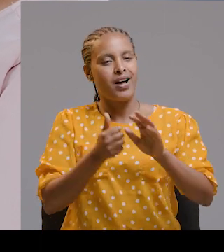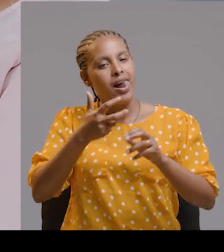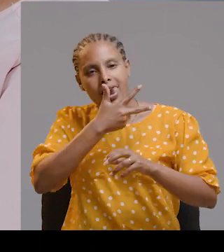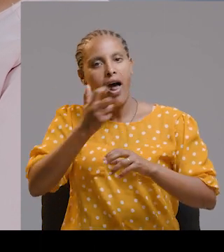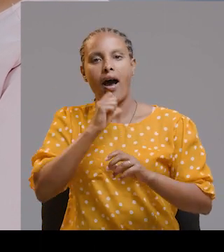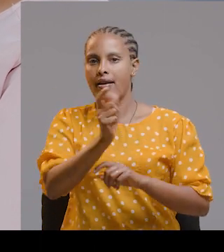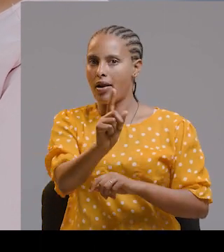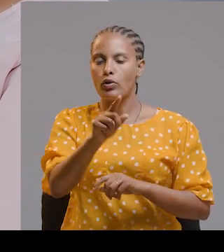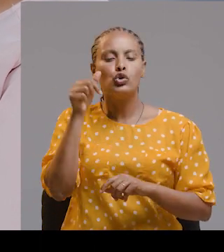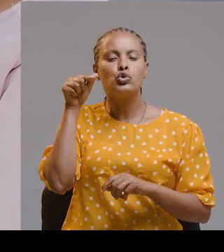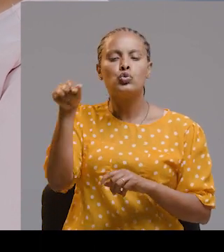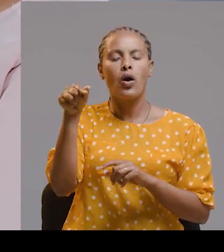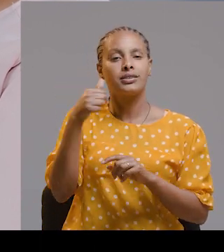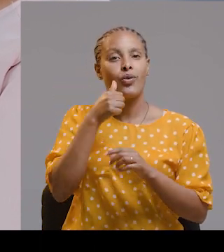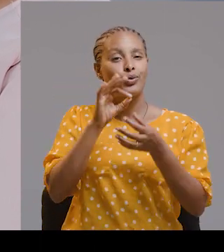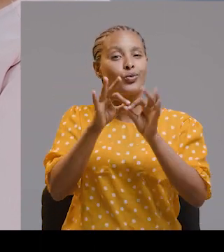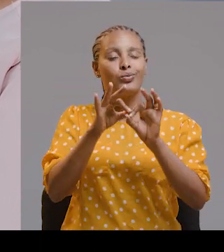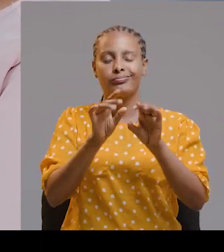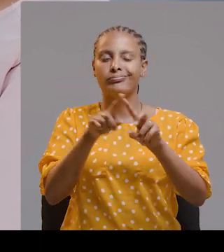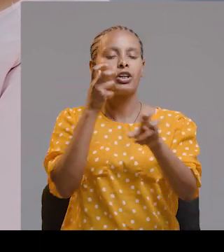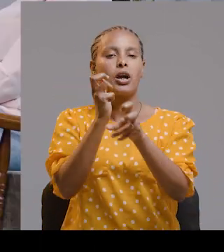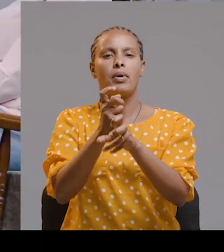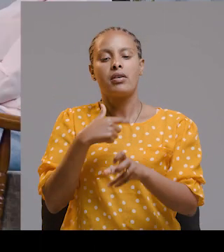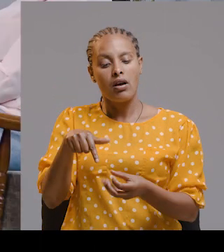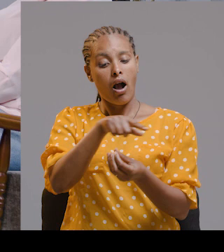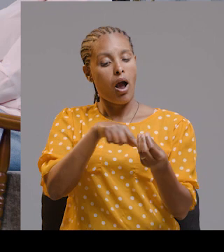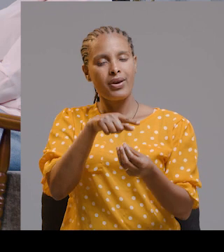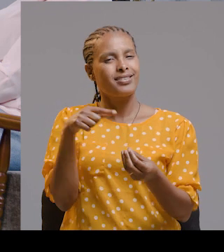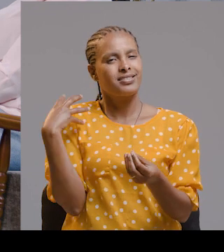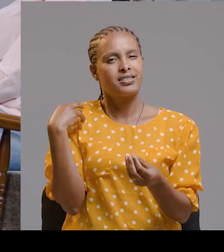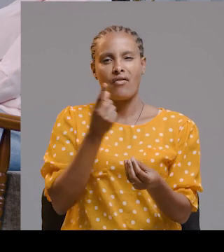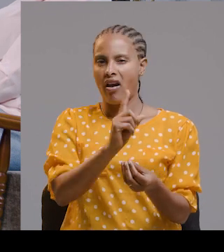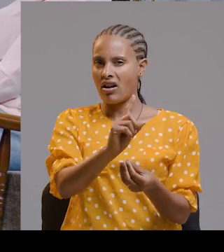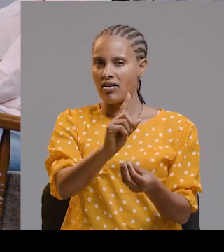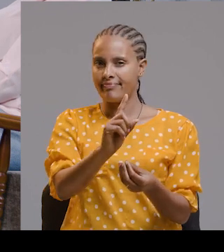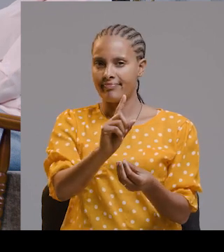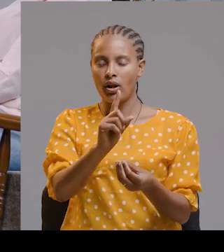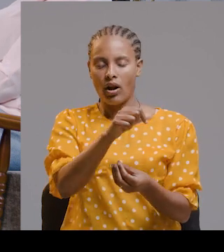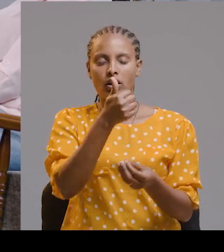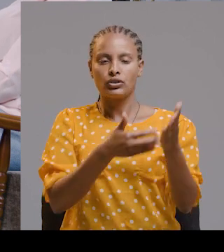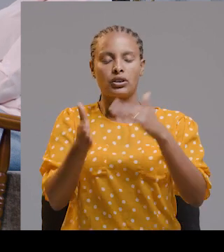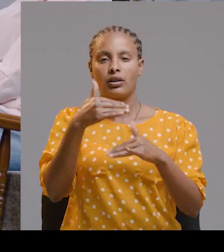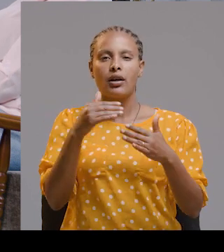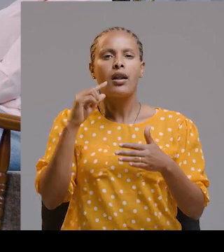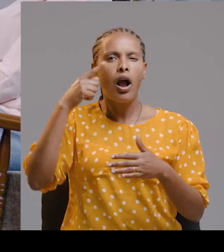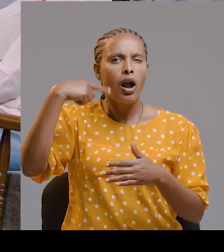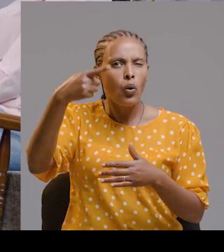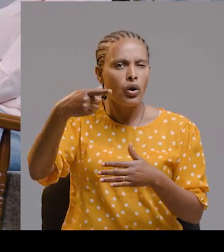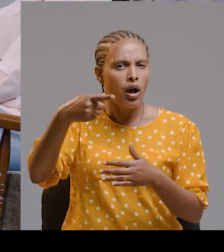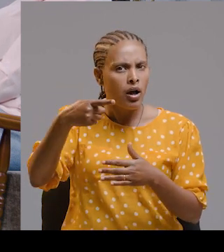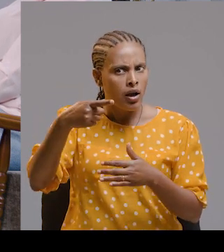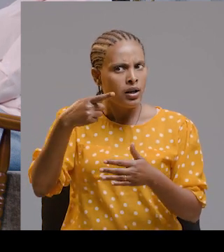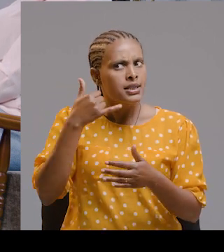አይደለም ለሷ ያለው ትርጓሜ ነው ሴፍ አይደለሁኝም ሌሎች ነገሮችም ሊፈጠሩ ይችላሉ ነገ ከነጎዳ